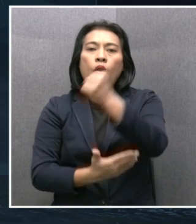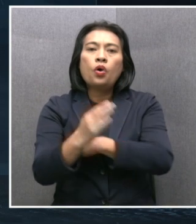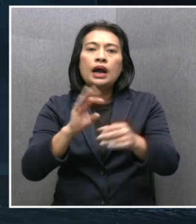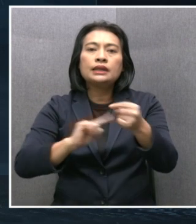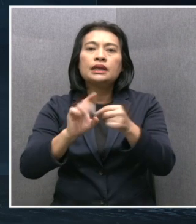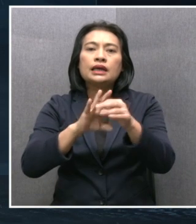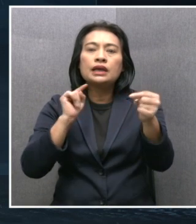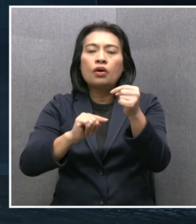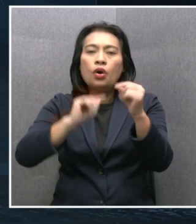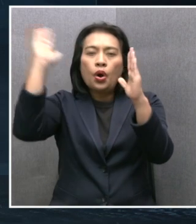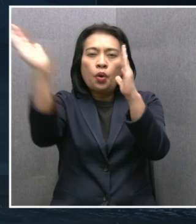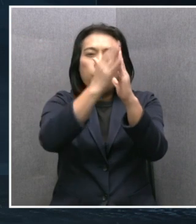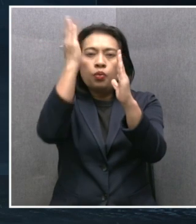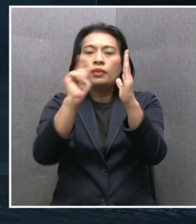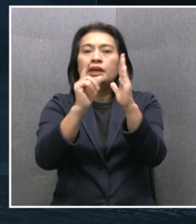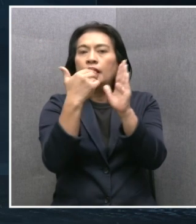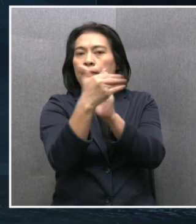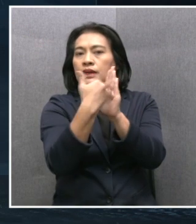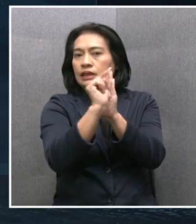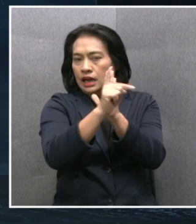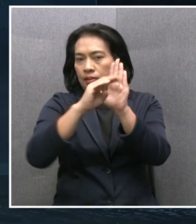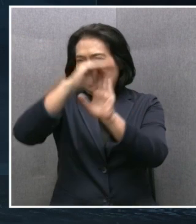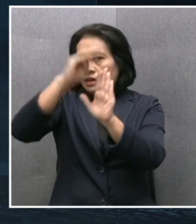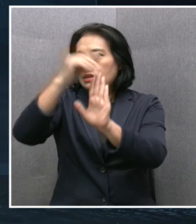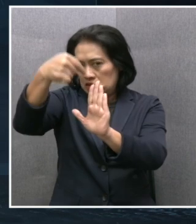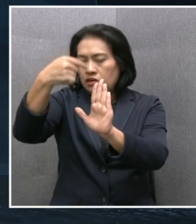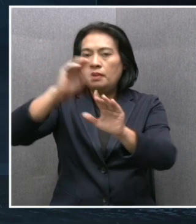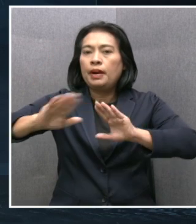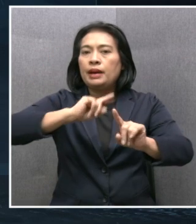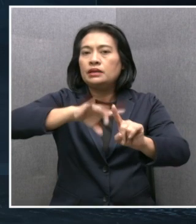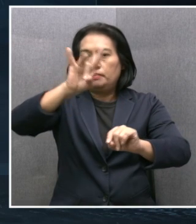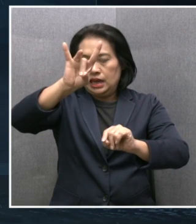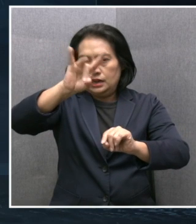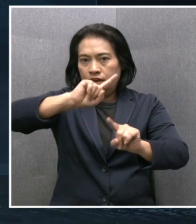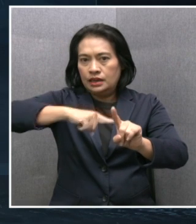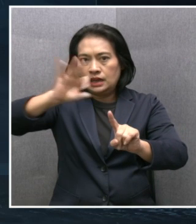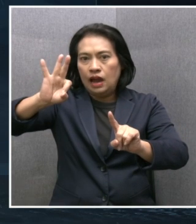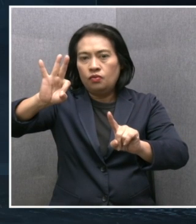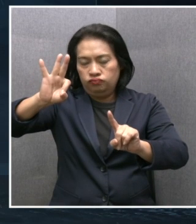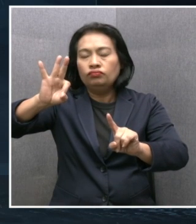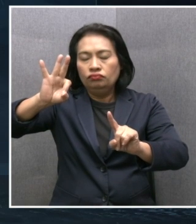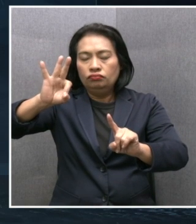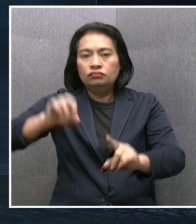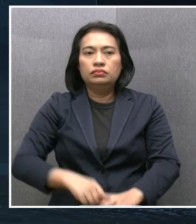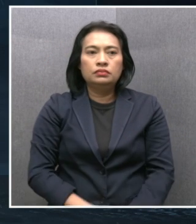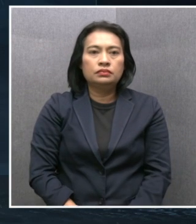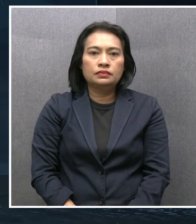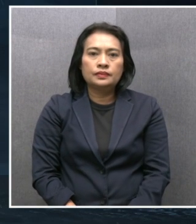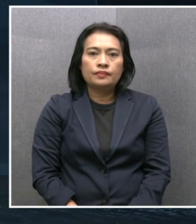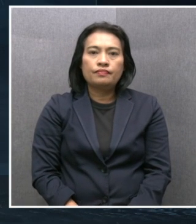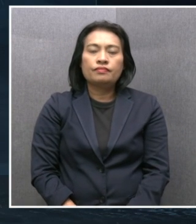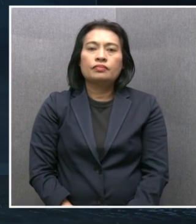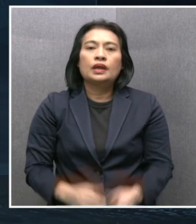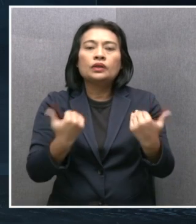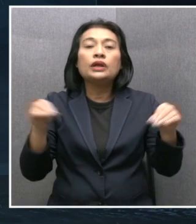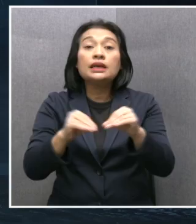านบริเวณภาคตะวันออกเฉียงเหนือและภาคเหนือในช่วงเดือนสิงหาคมหรือกันยายนนี้ค่ะ ก็จะเข้าสู่หน้าฝนแล้